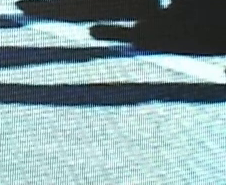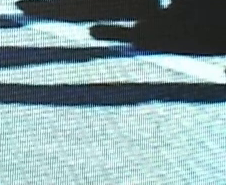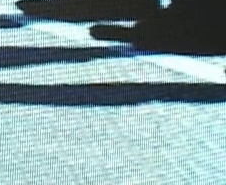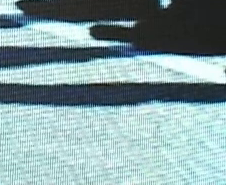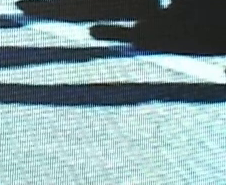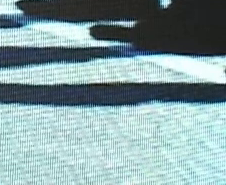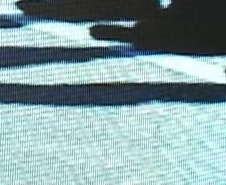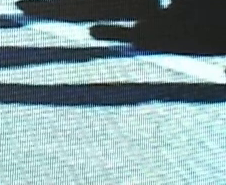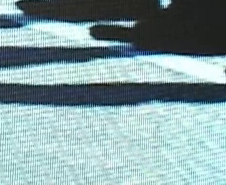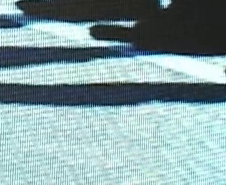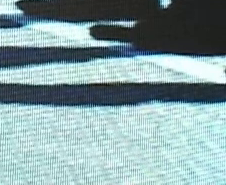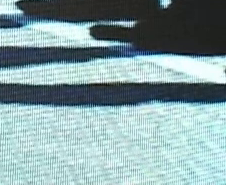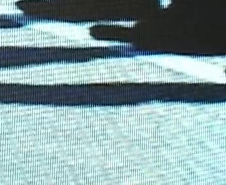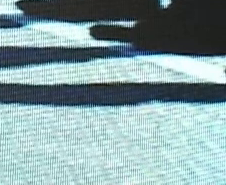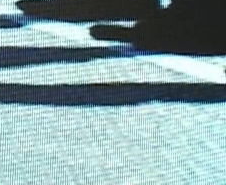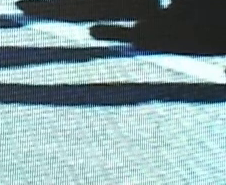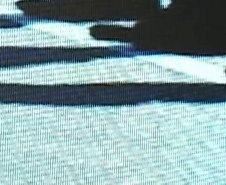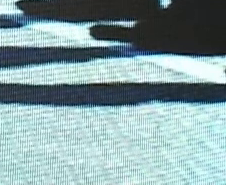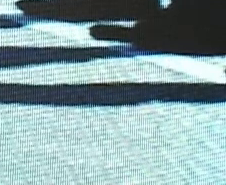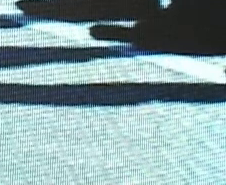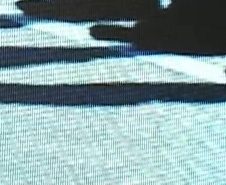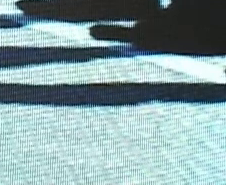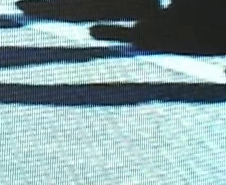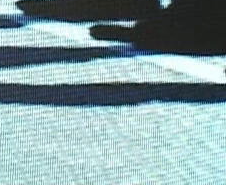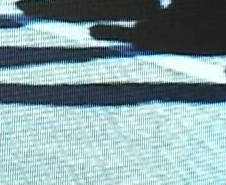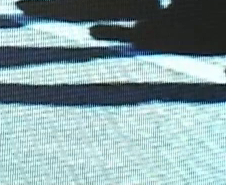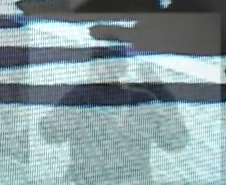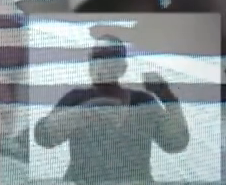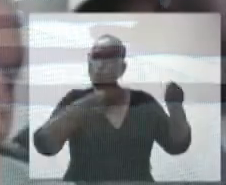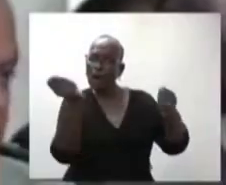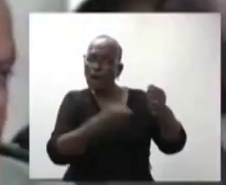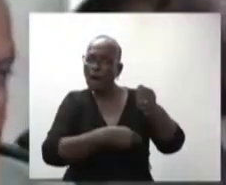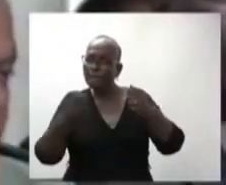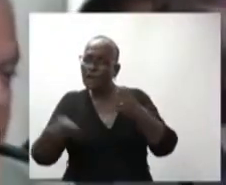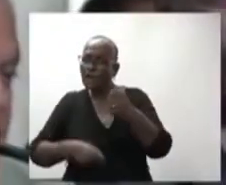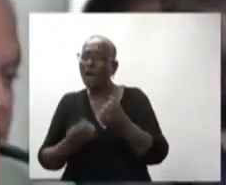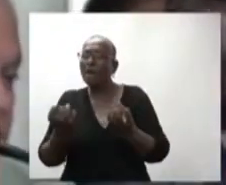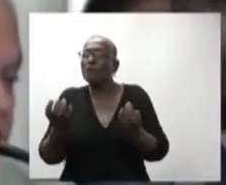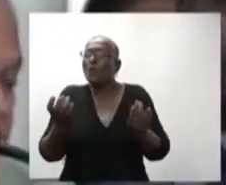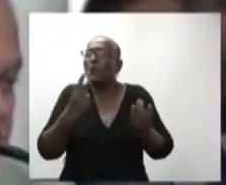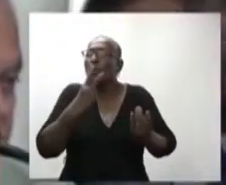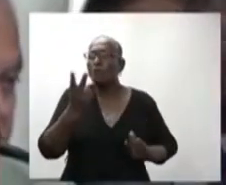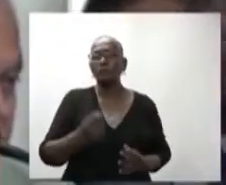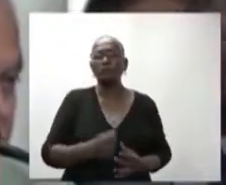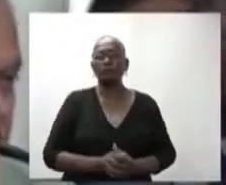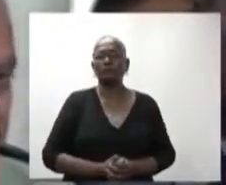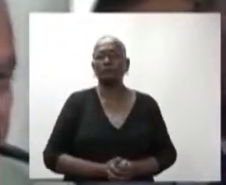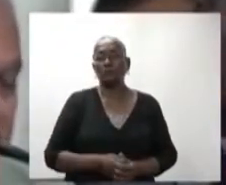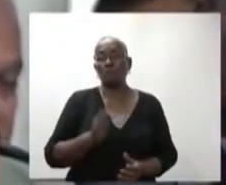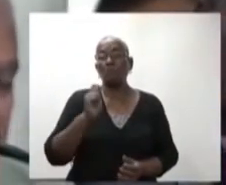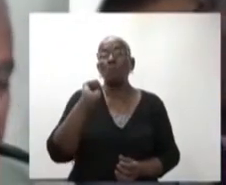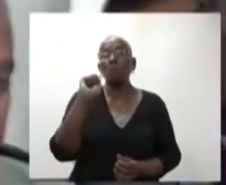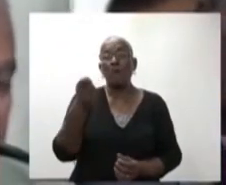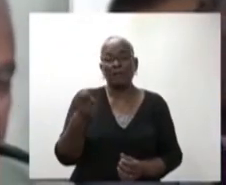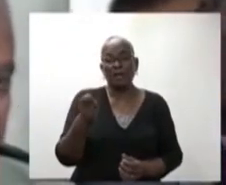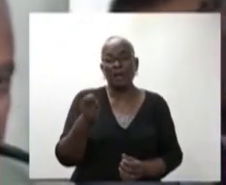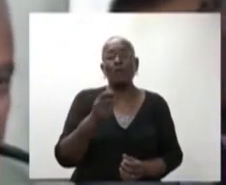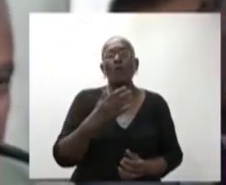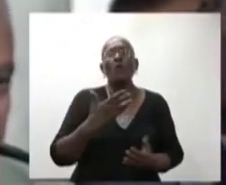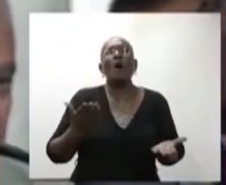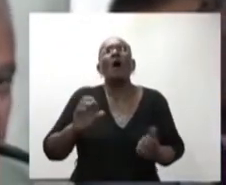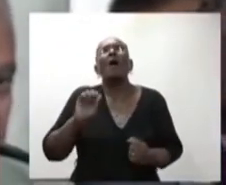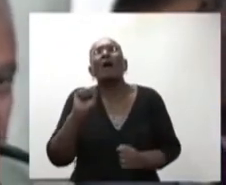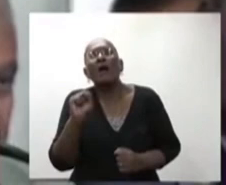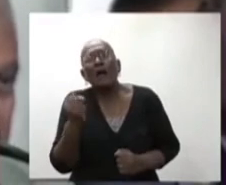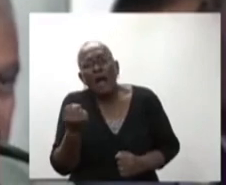en traceerbaarheid van gekapte houtblokken. Opzetten van een meldkamer, waardoor het mogelijk is